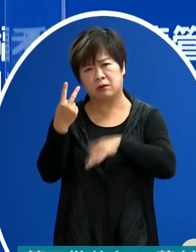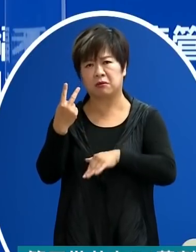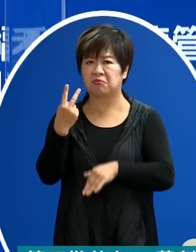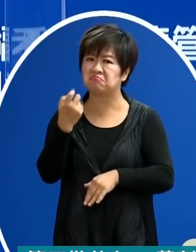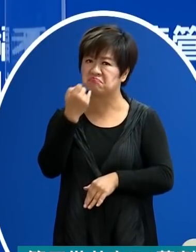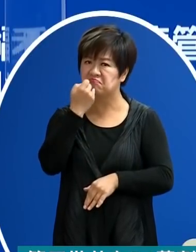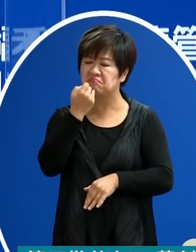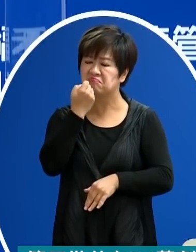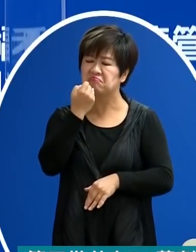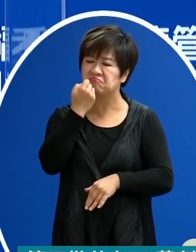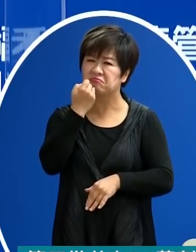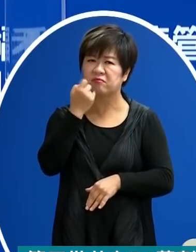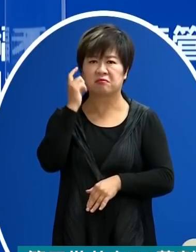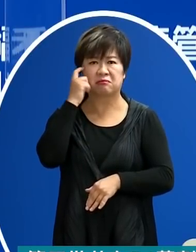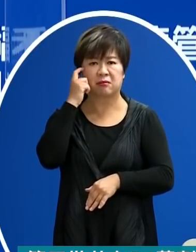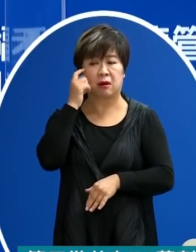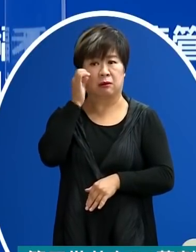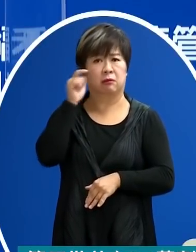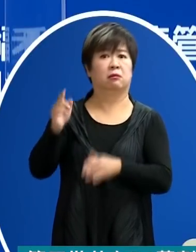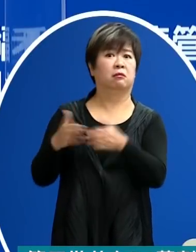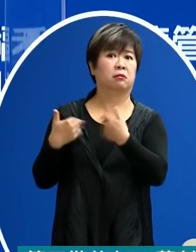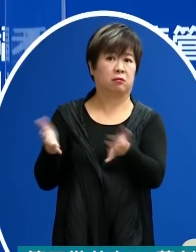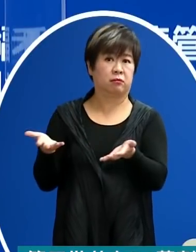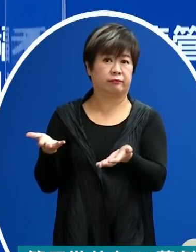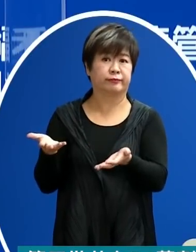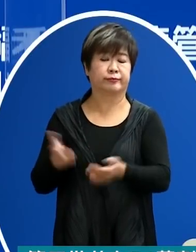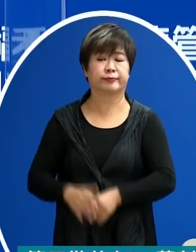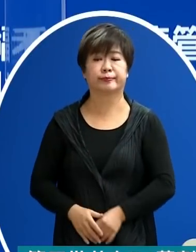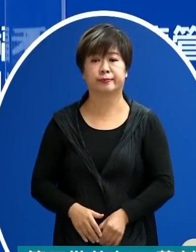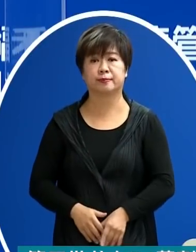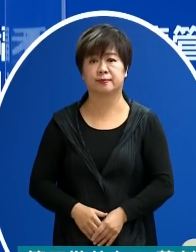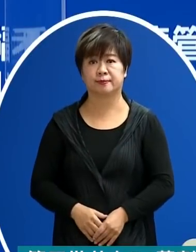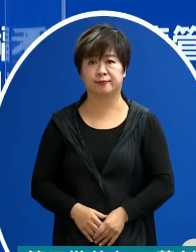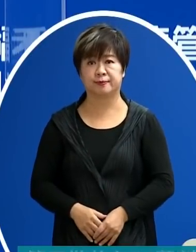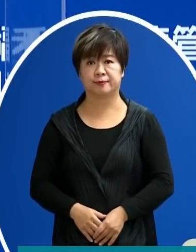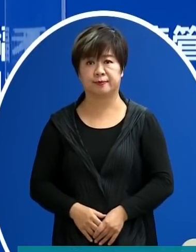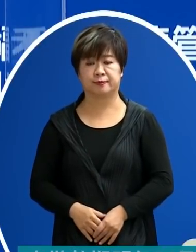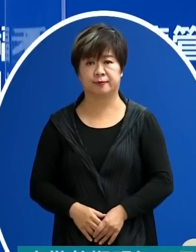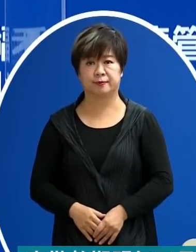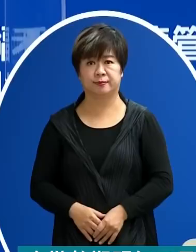的可能性是蛮高，不过看看它的需要性了哈。